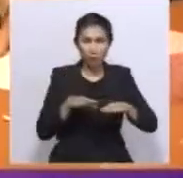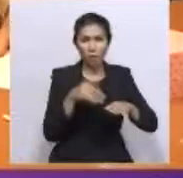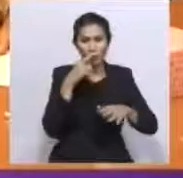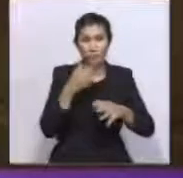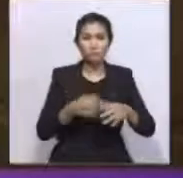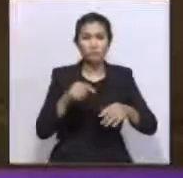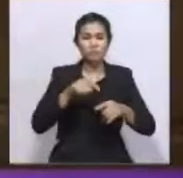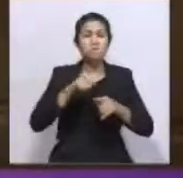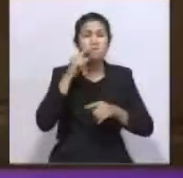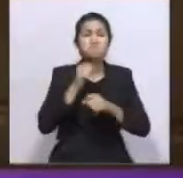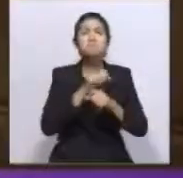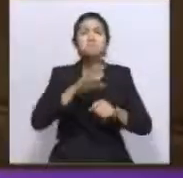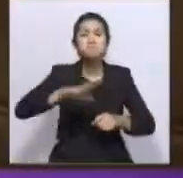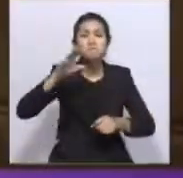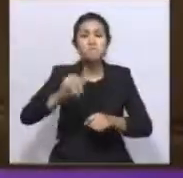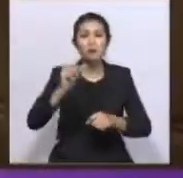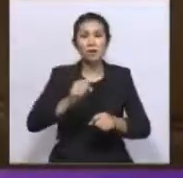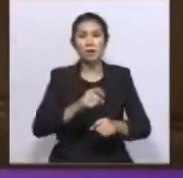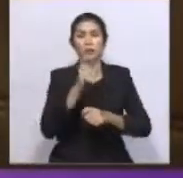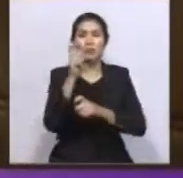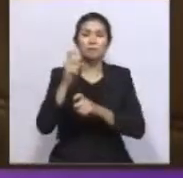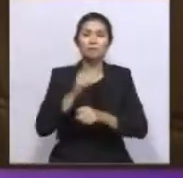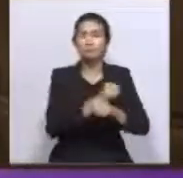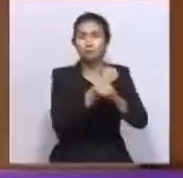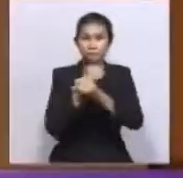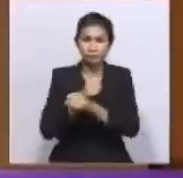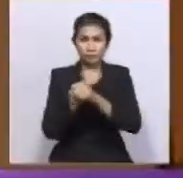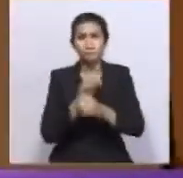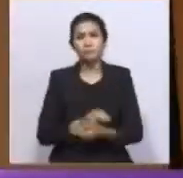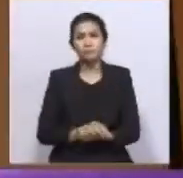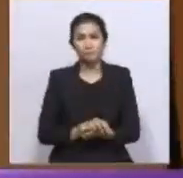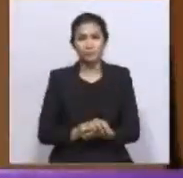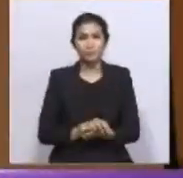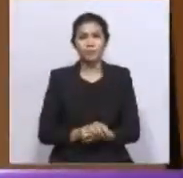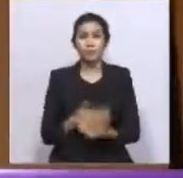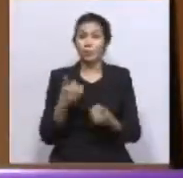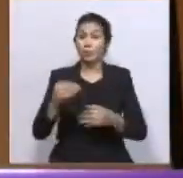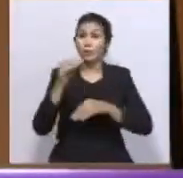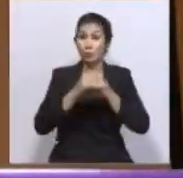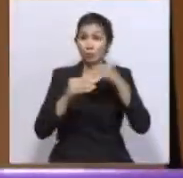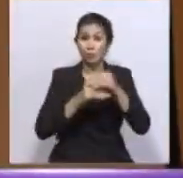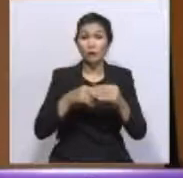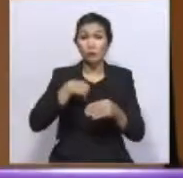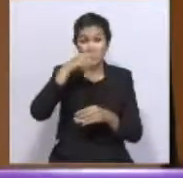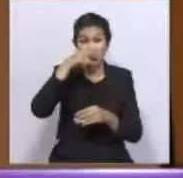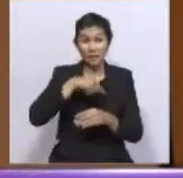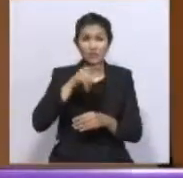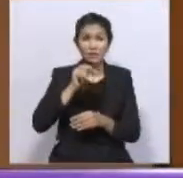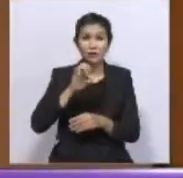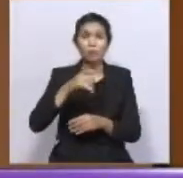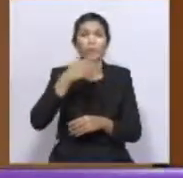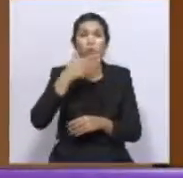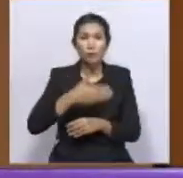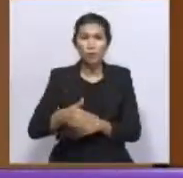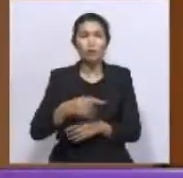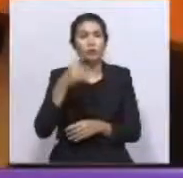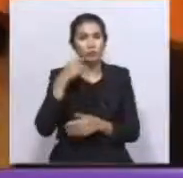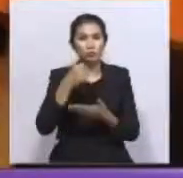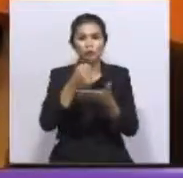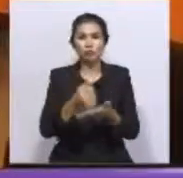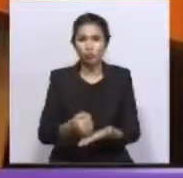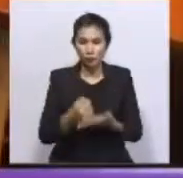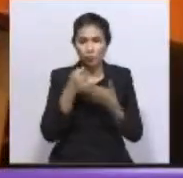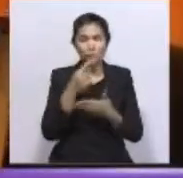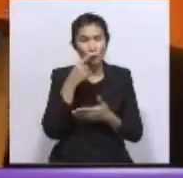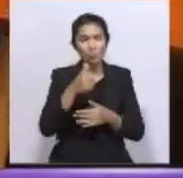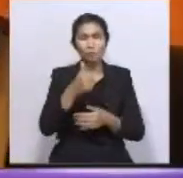สมาร์ทซิตี้ขณะที่พลอากาศเอกประจินจันทร์ทองกล่าวว่าโครงการไทยนิยมยั่งยืนเป็นโครงการที่จะเติมเต็มความต้อง